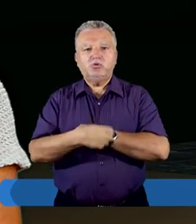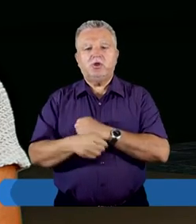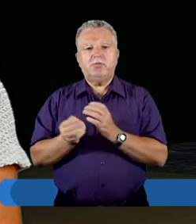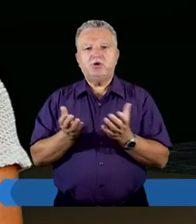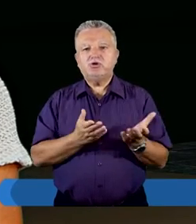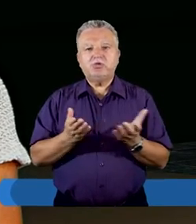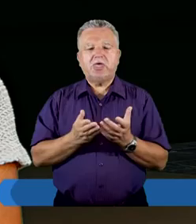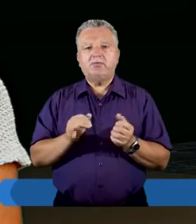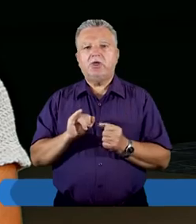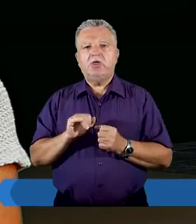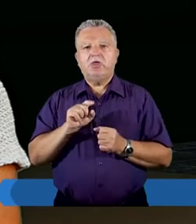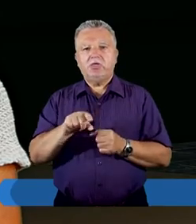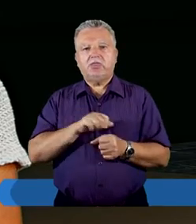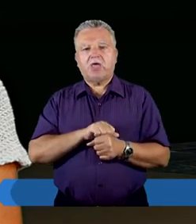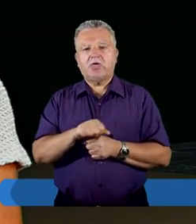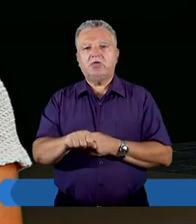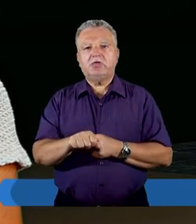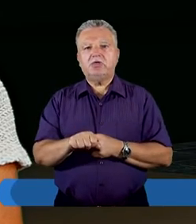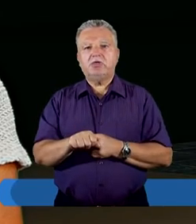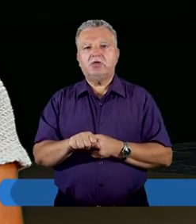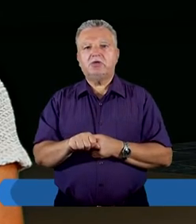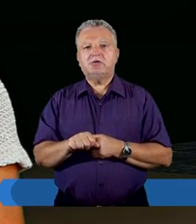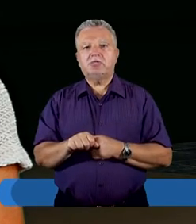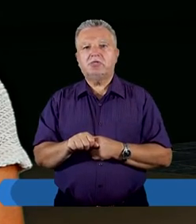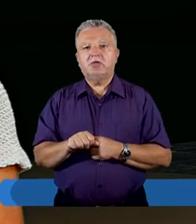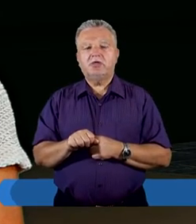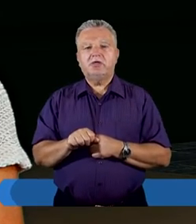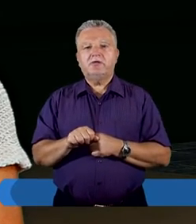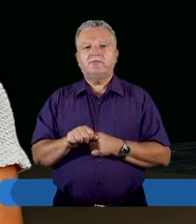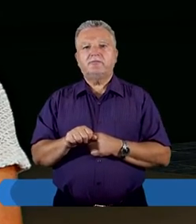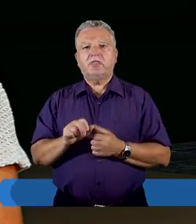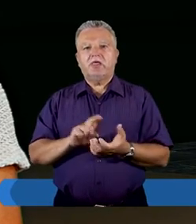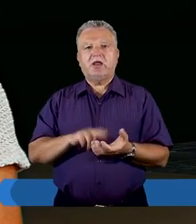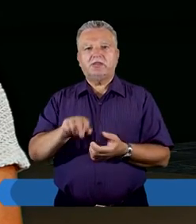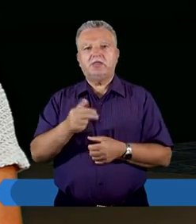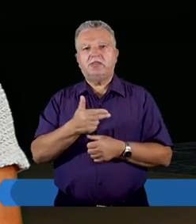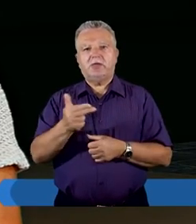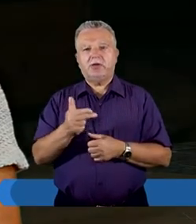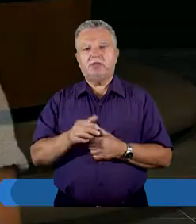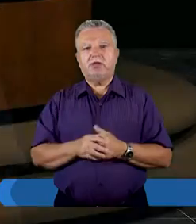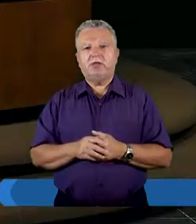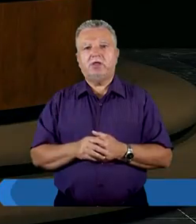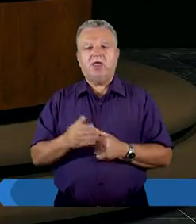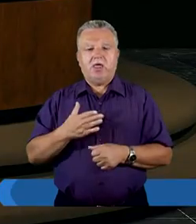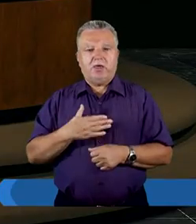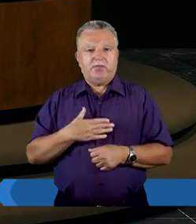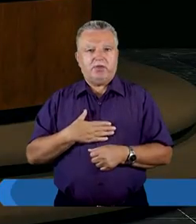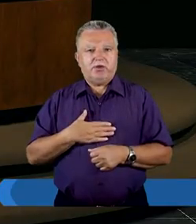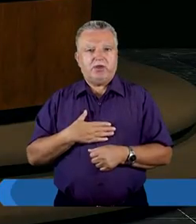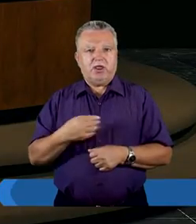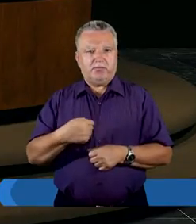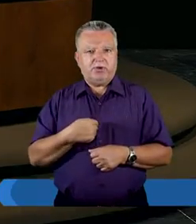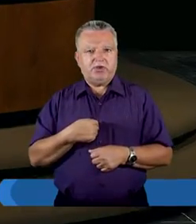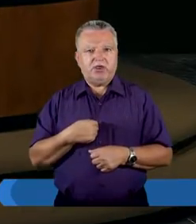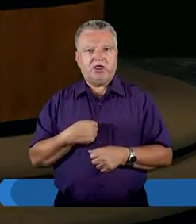czytamy i właśnie tak jest właśnie co do tego zagadnienia, które teraz będziemy omawiać. Mnie napawa radością